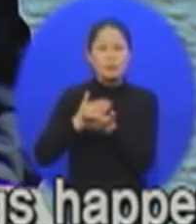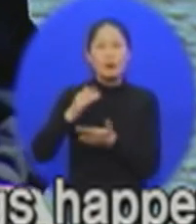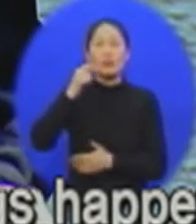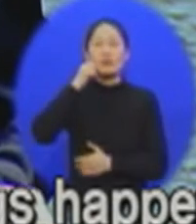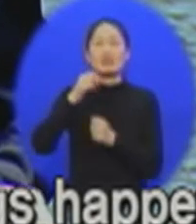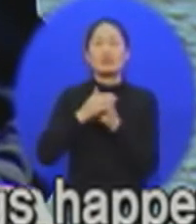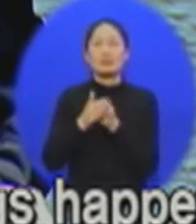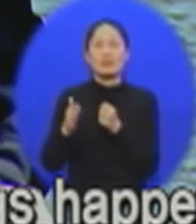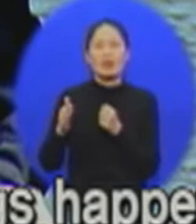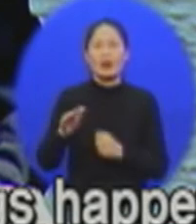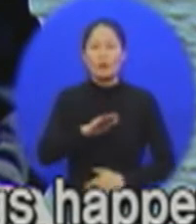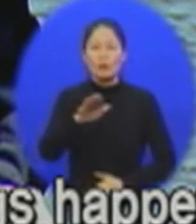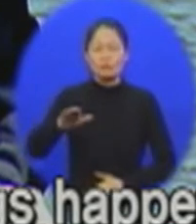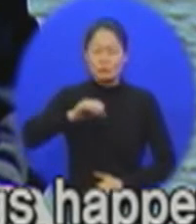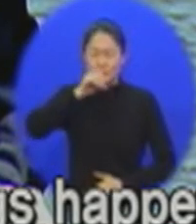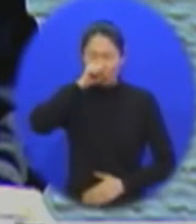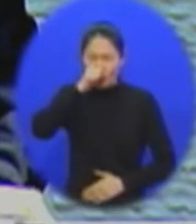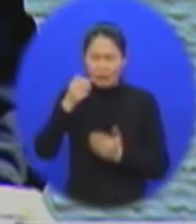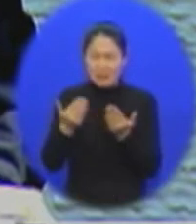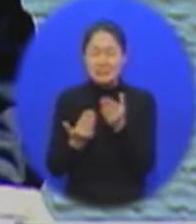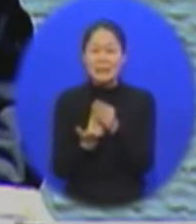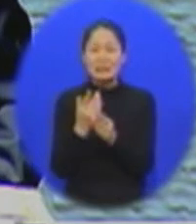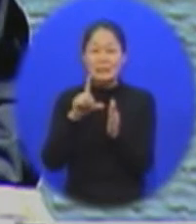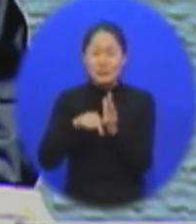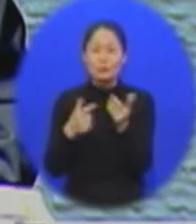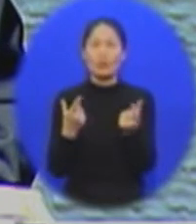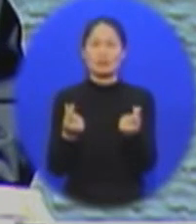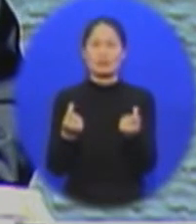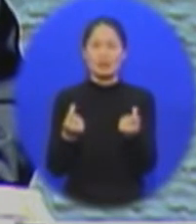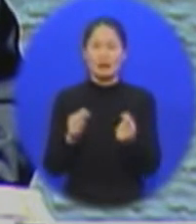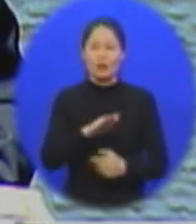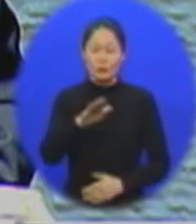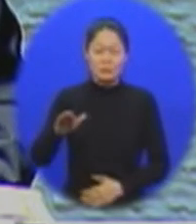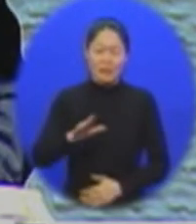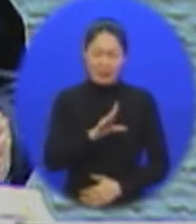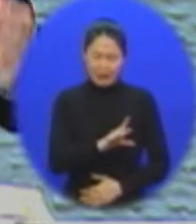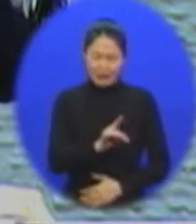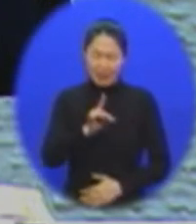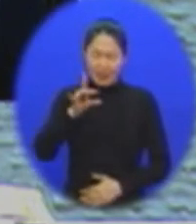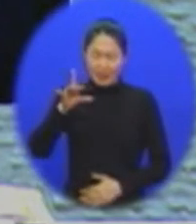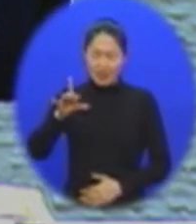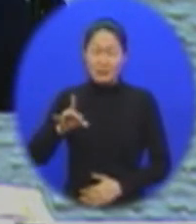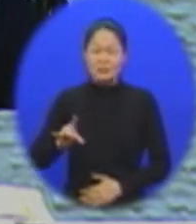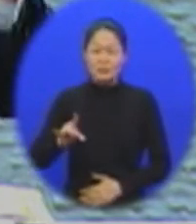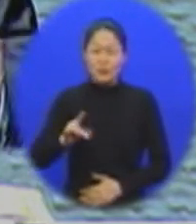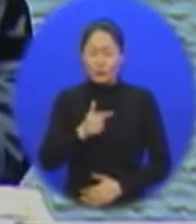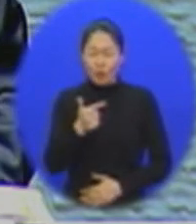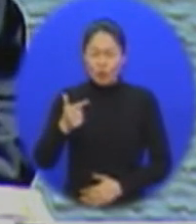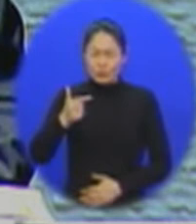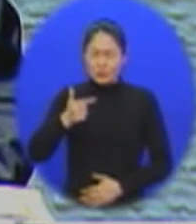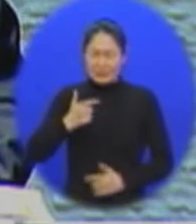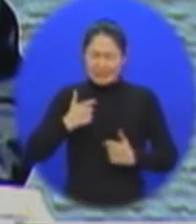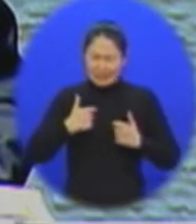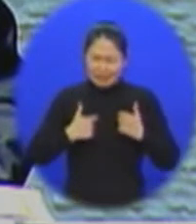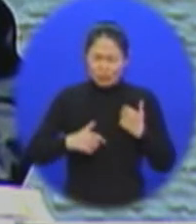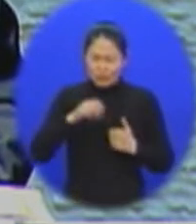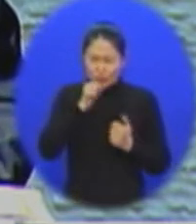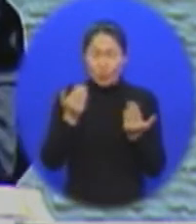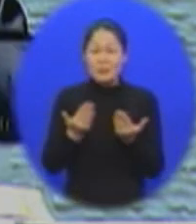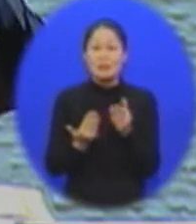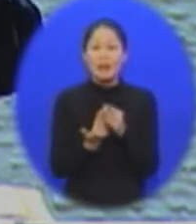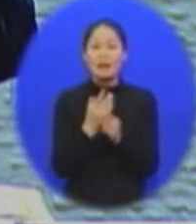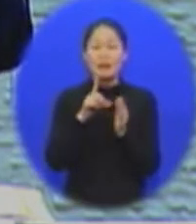좋은 일이 생길 때도 마찬가지입니다 여러분에게 이따금 너무 기쁘고 좋은 일이 생길 때도